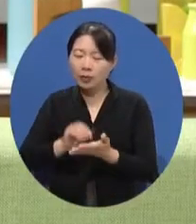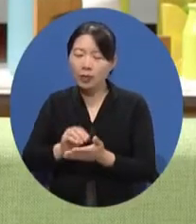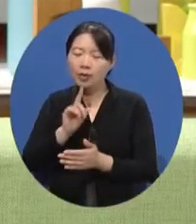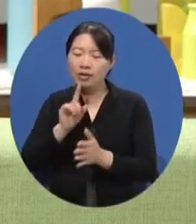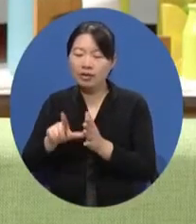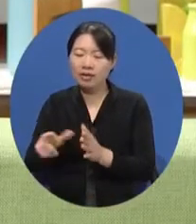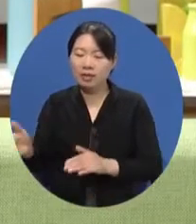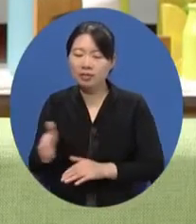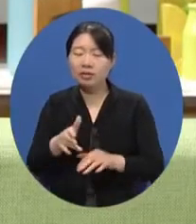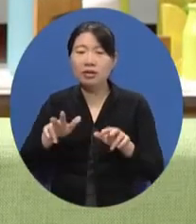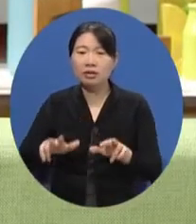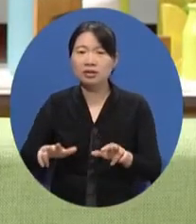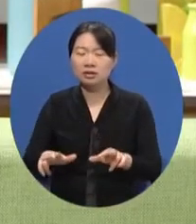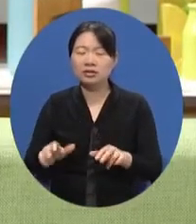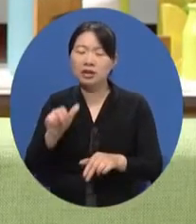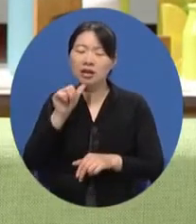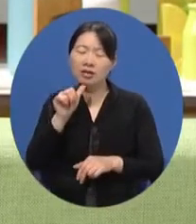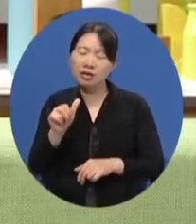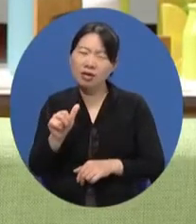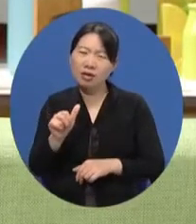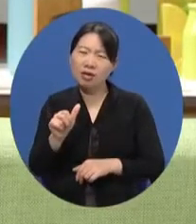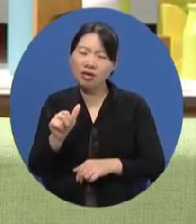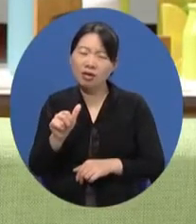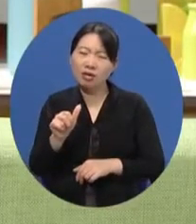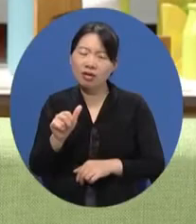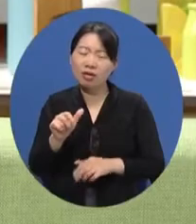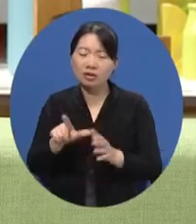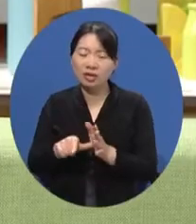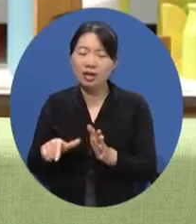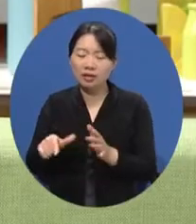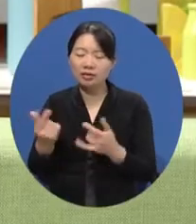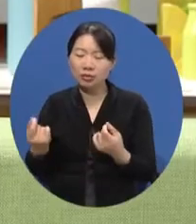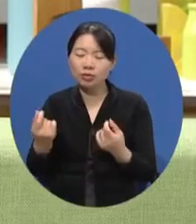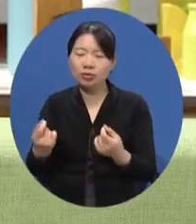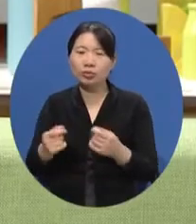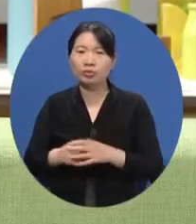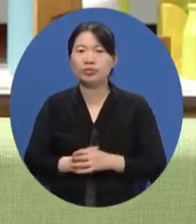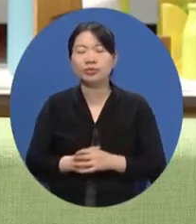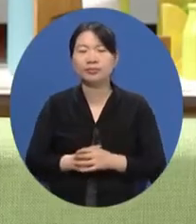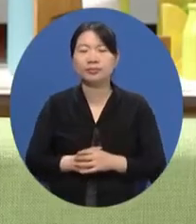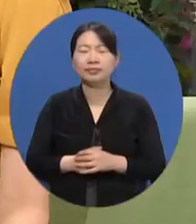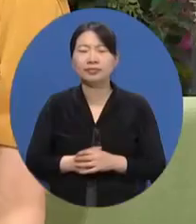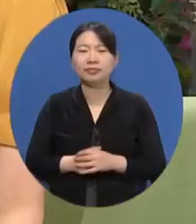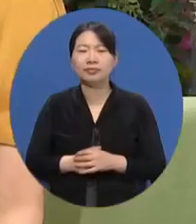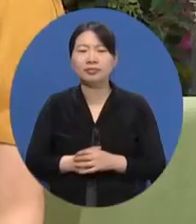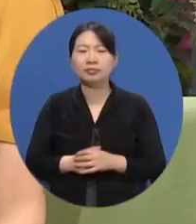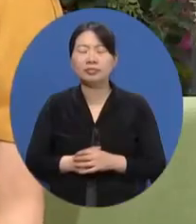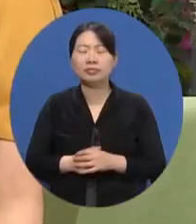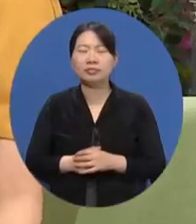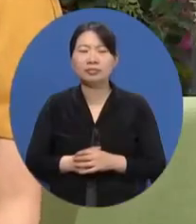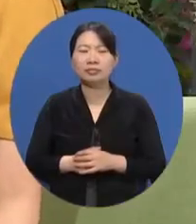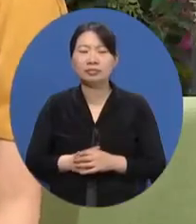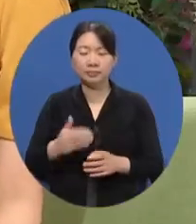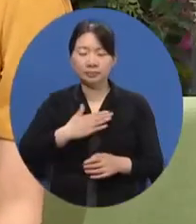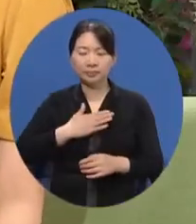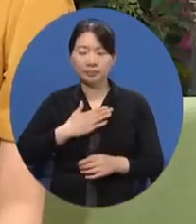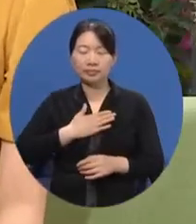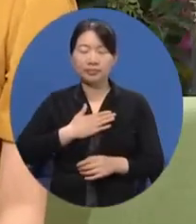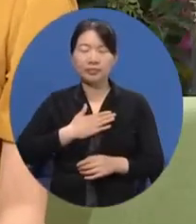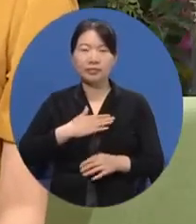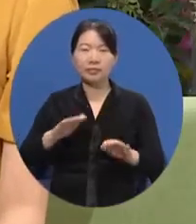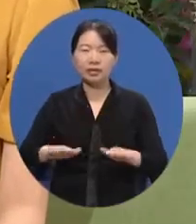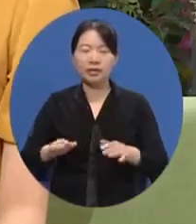됐을 때부터였으니까 한 5살 뭐 이때 정도부터 네. 그랬던 것 같아요. 아, 그래요? 네. 근데 저도